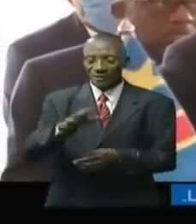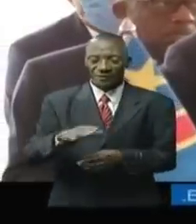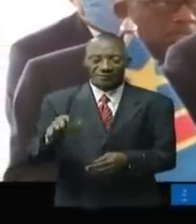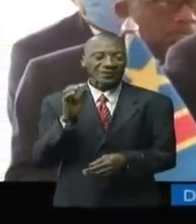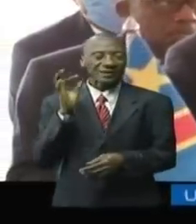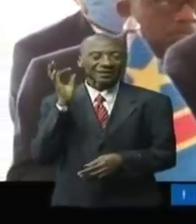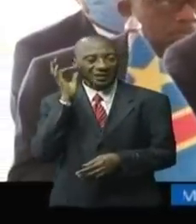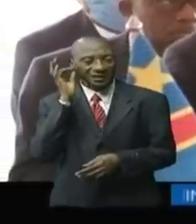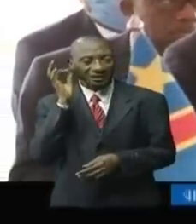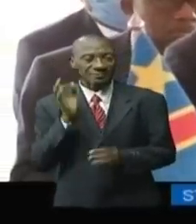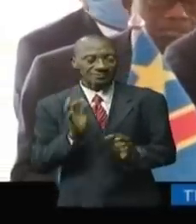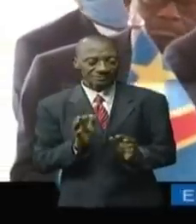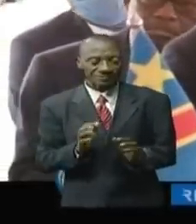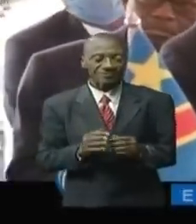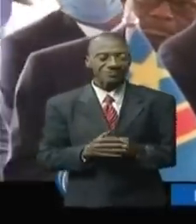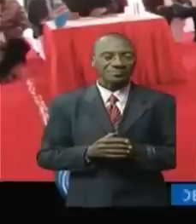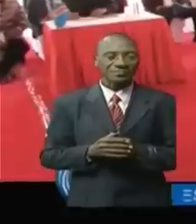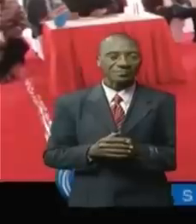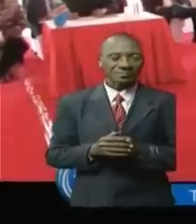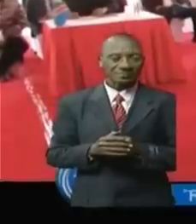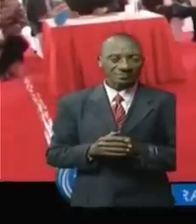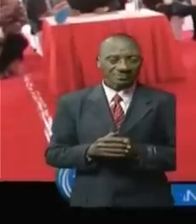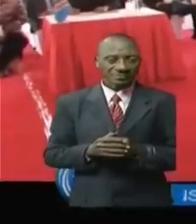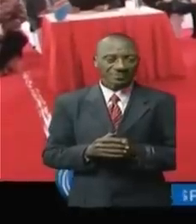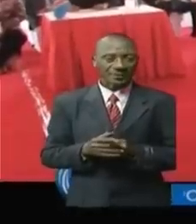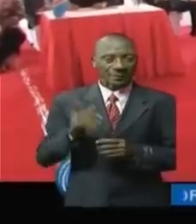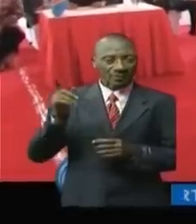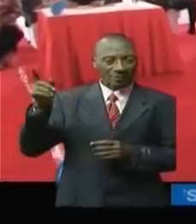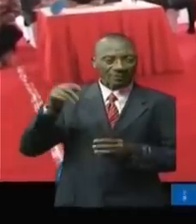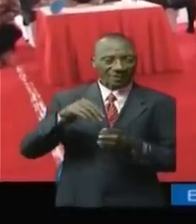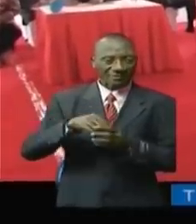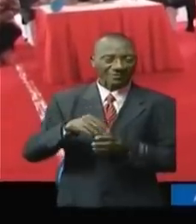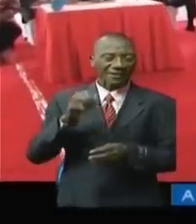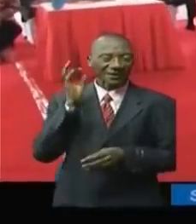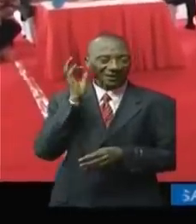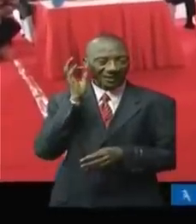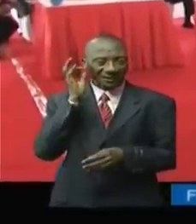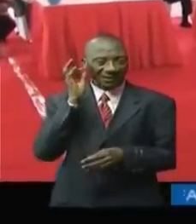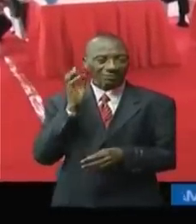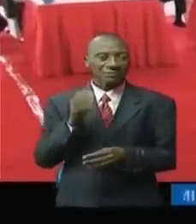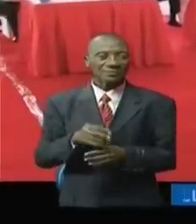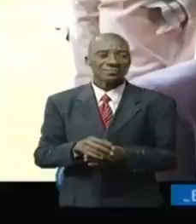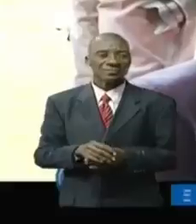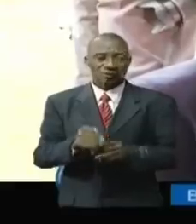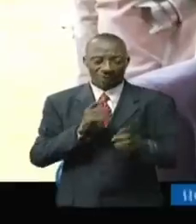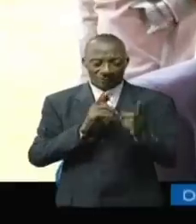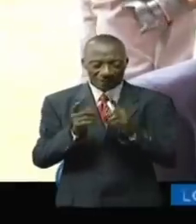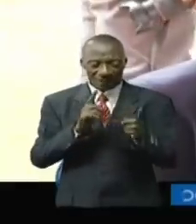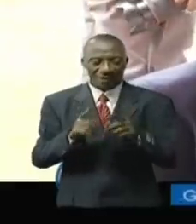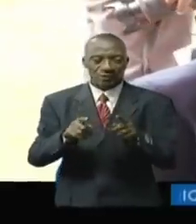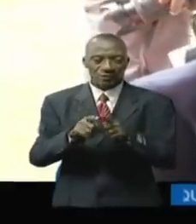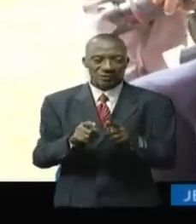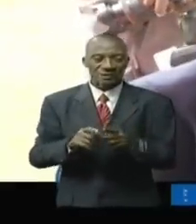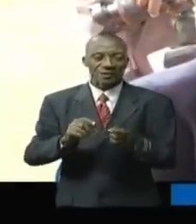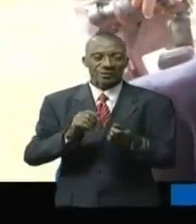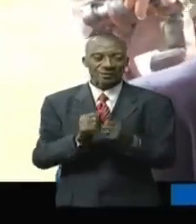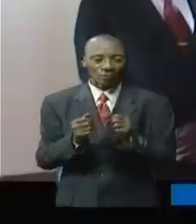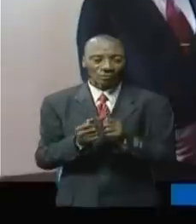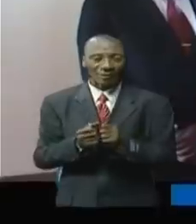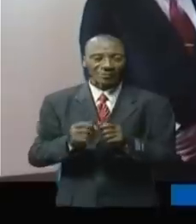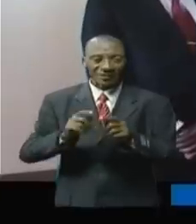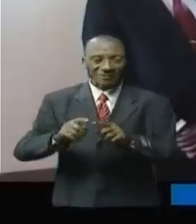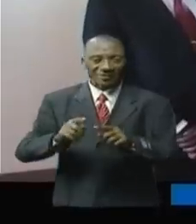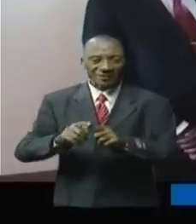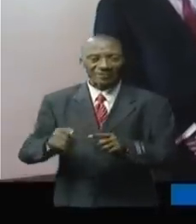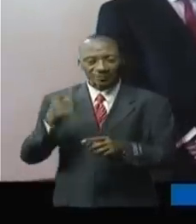Enfin, les six dirigeants présents à Nairobi ont unanimement condamné la campagne de haine, de stigmatisation et d'appel